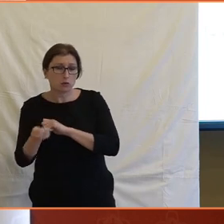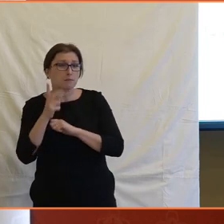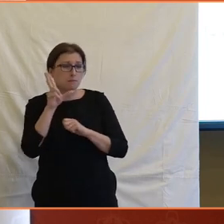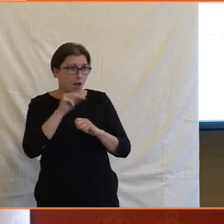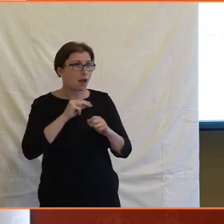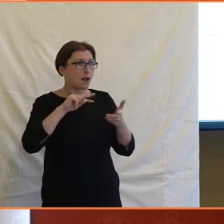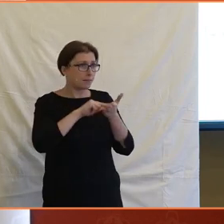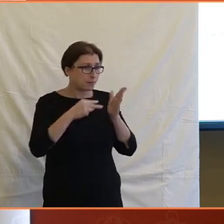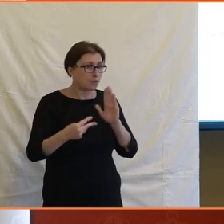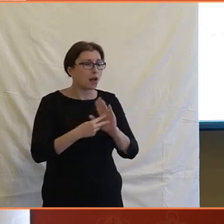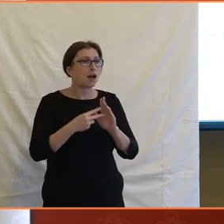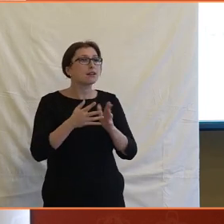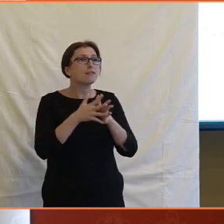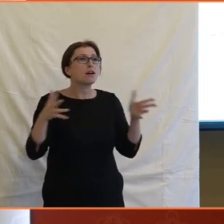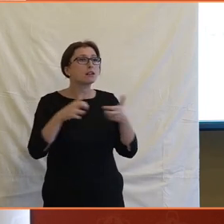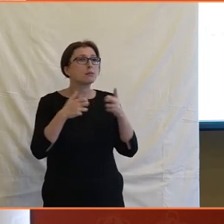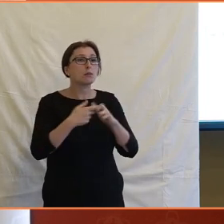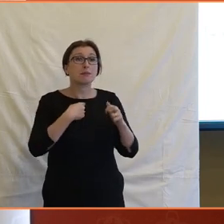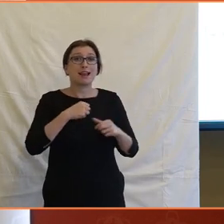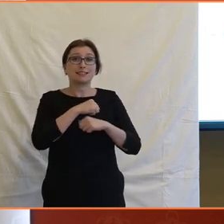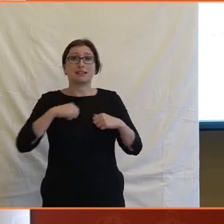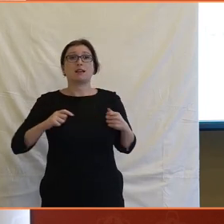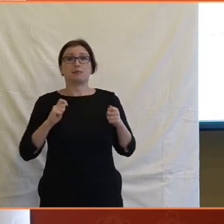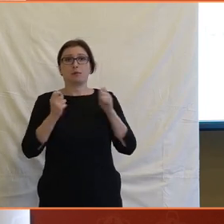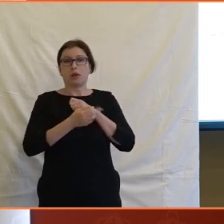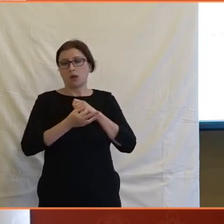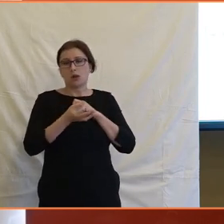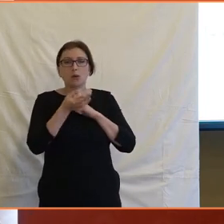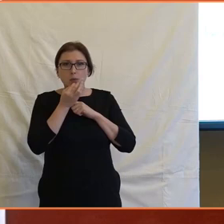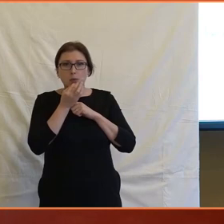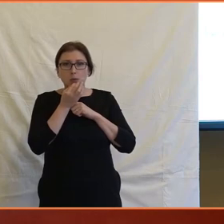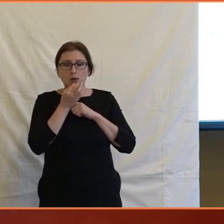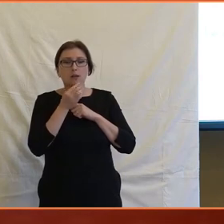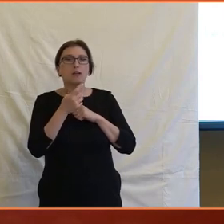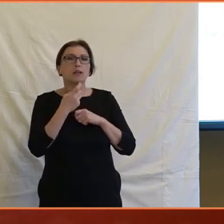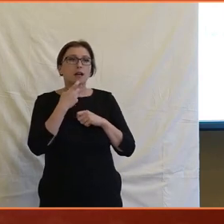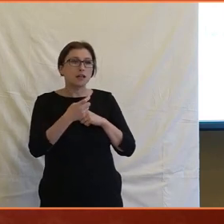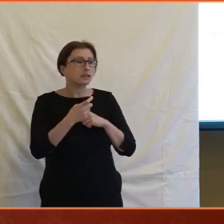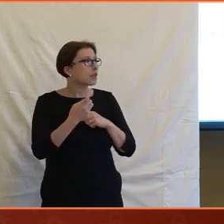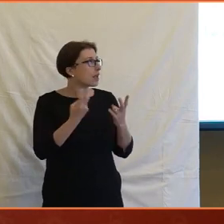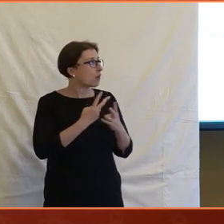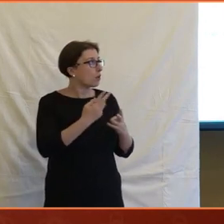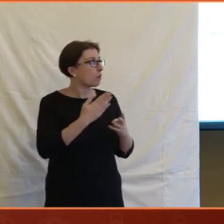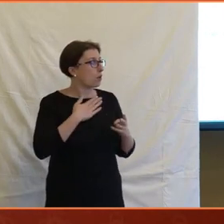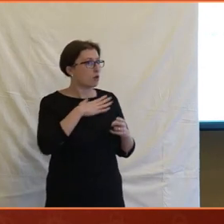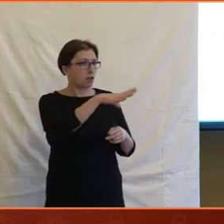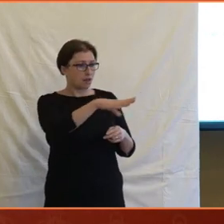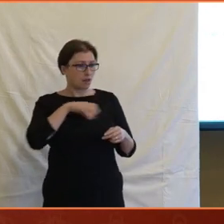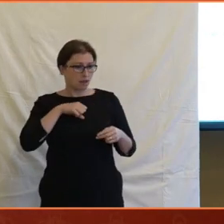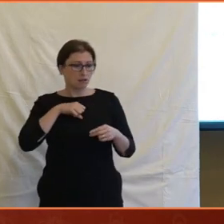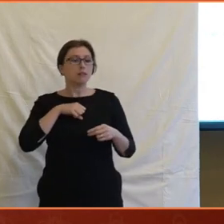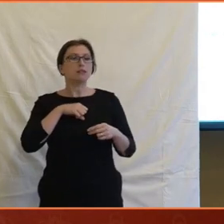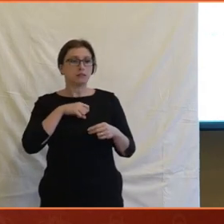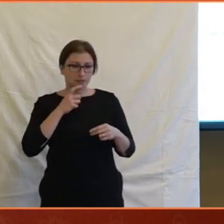u těchto velkých problémů to nikdy nebudu umět všechno změnit. Já prostě to musím vzít jako tu svoji věc, být jako opravdu přesvědčený o tom,